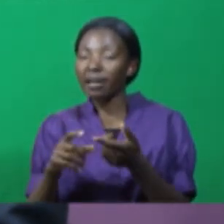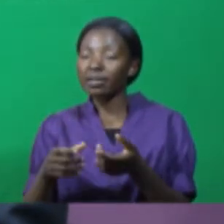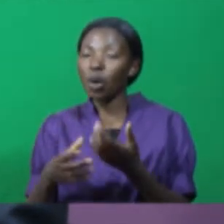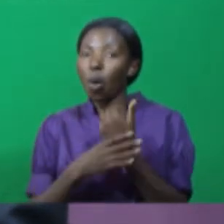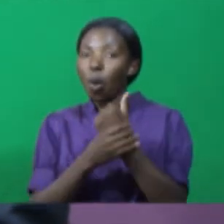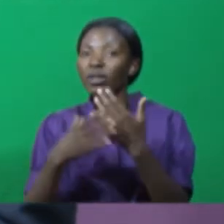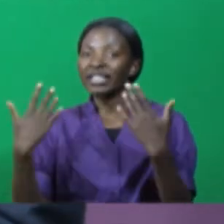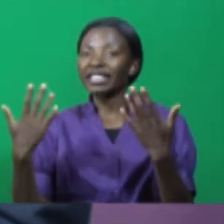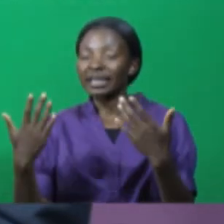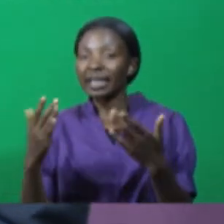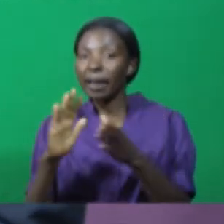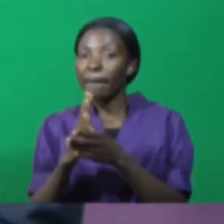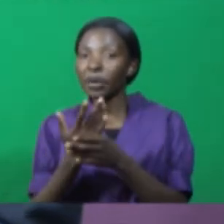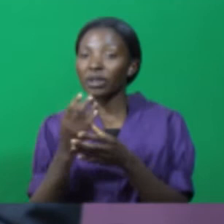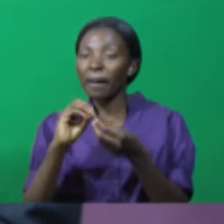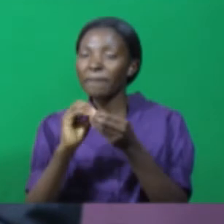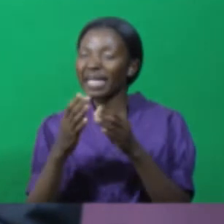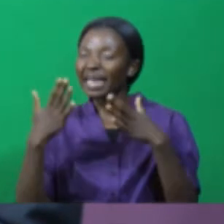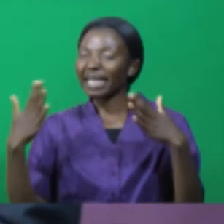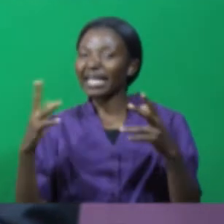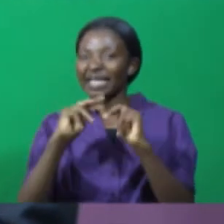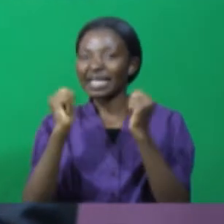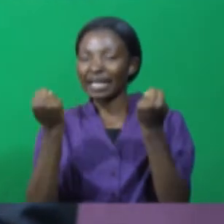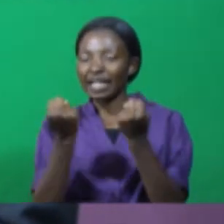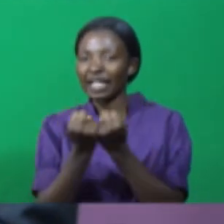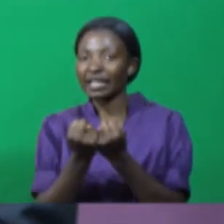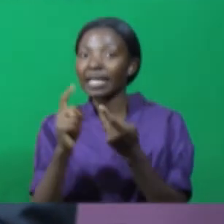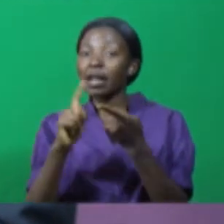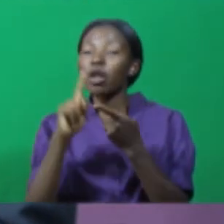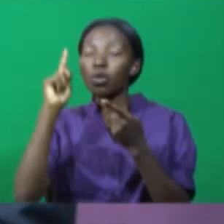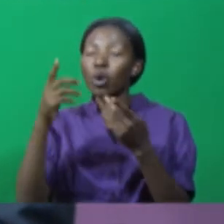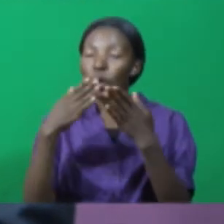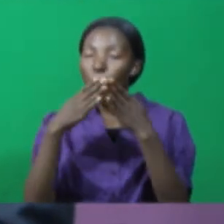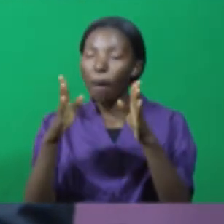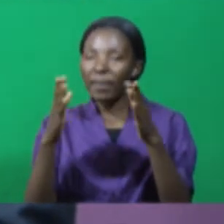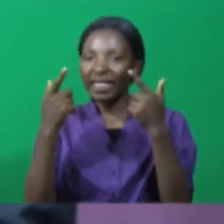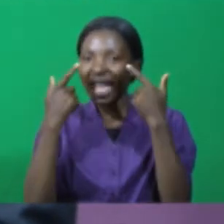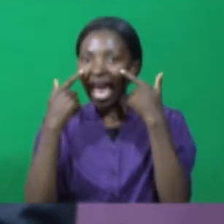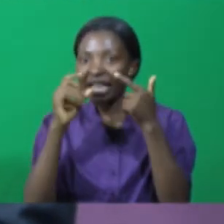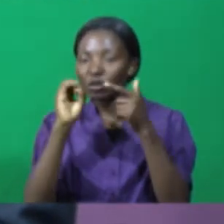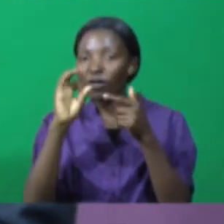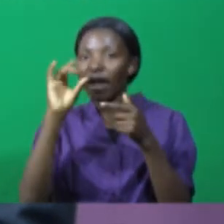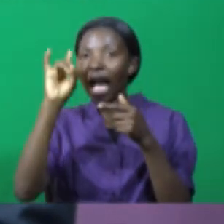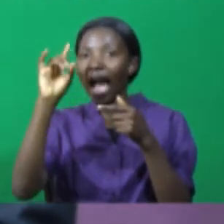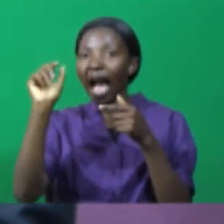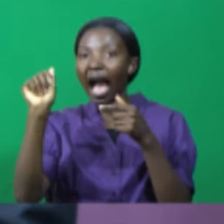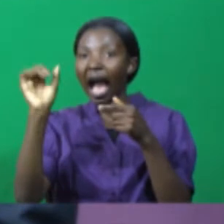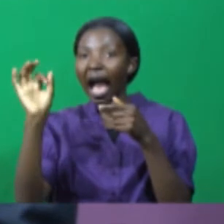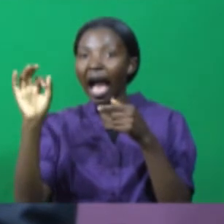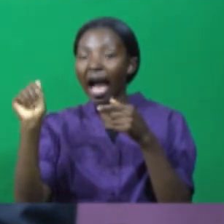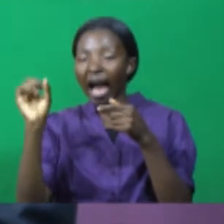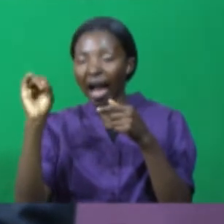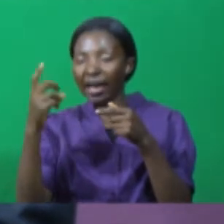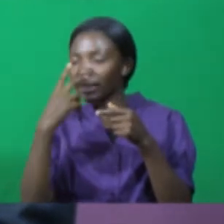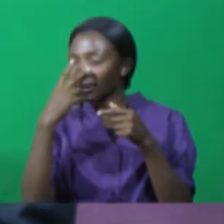neruoko rwako, nokuti ndichamuita rudzo rukuru. Mm-hmm. Ipapo Mwari akasvinudza meso ake, akaona tsime remvura,